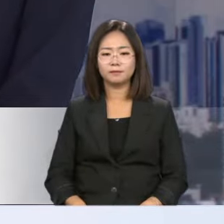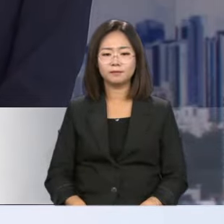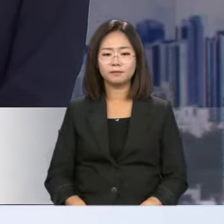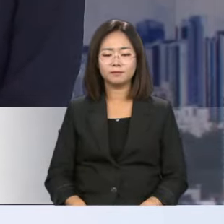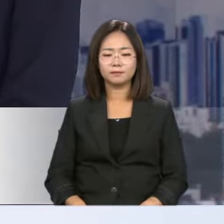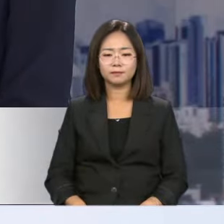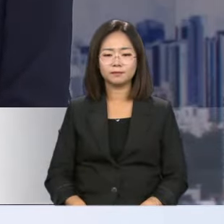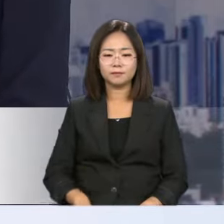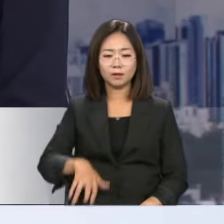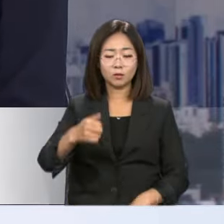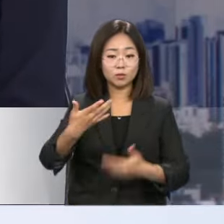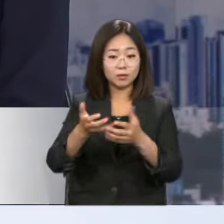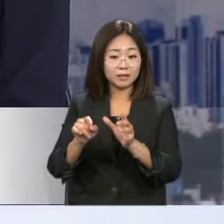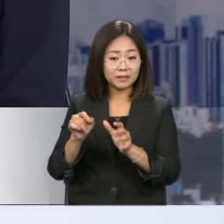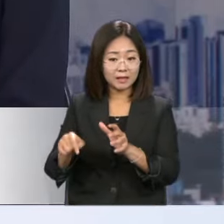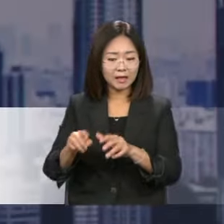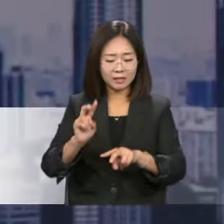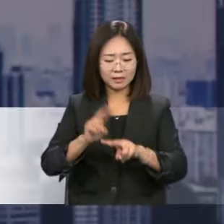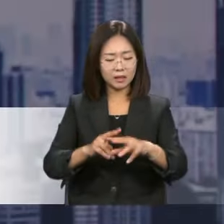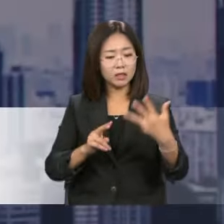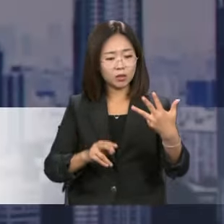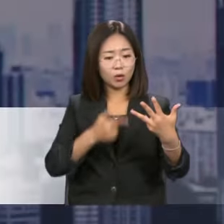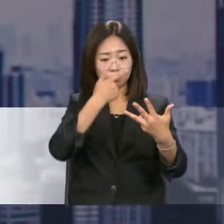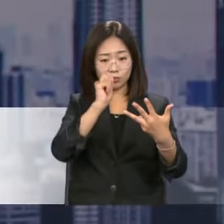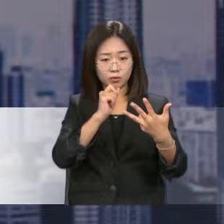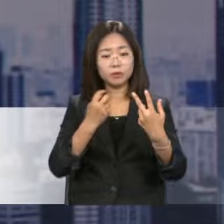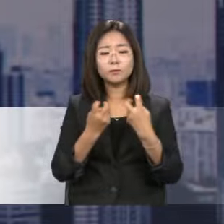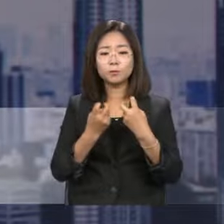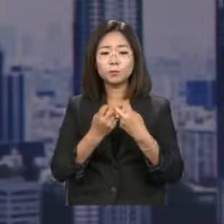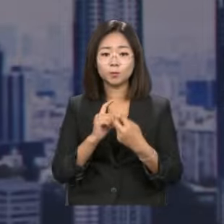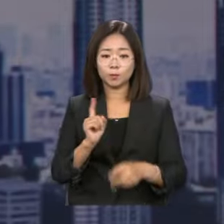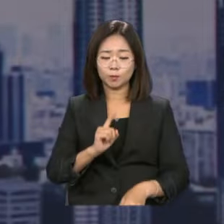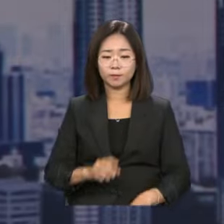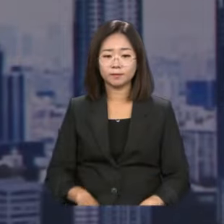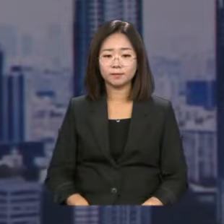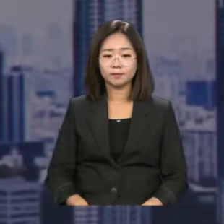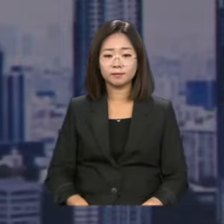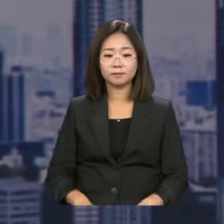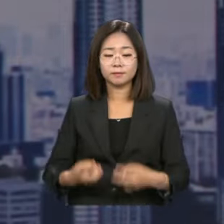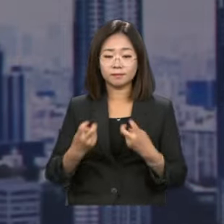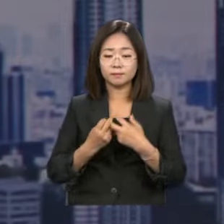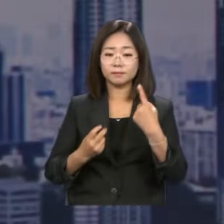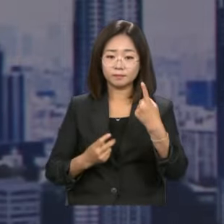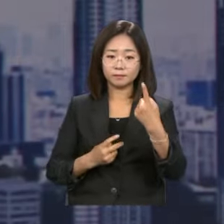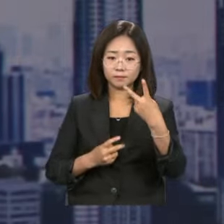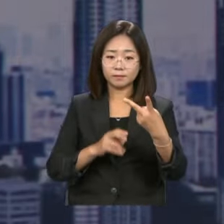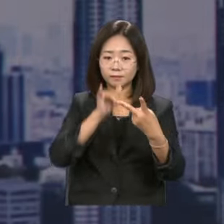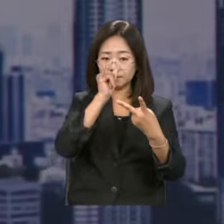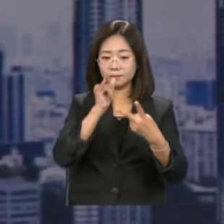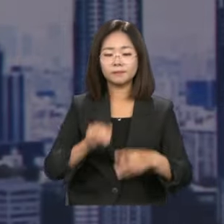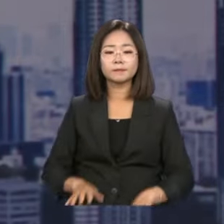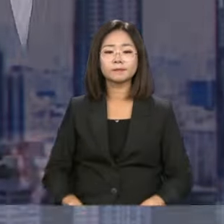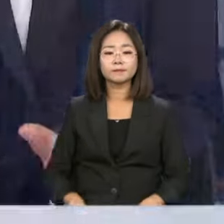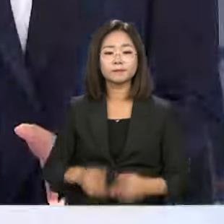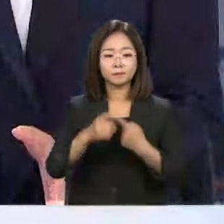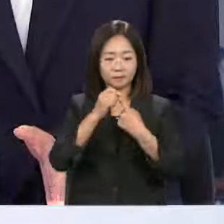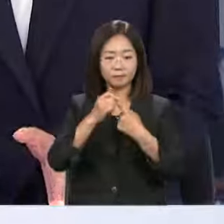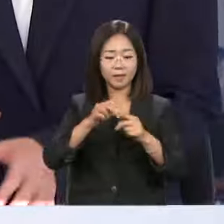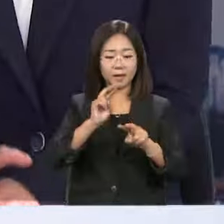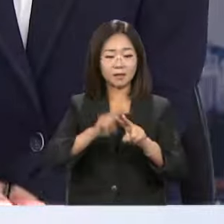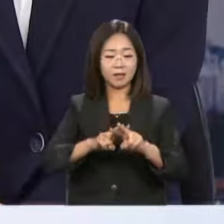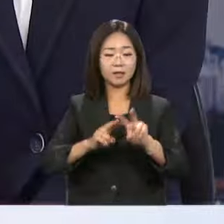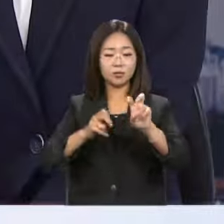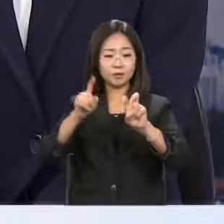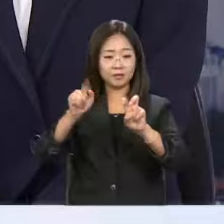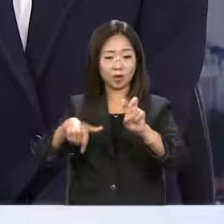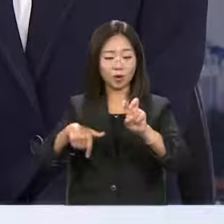계획네 그래서 조국 혁신당이 여석 어떻게 메꿀이가 지금 초 관심사입니다 두 가지 방안이 거론되고 있는데요 우선이 무석인